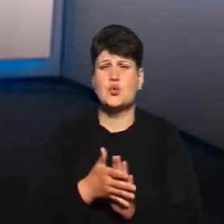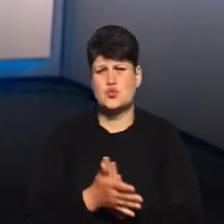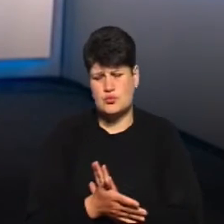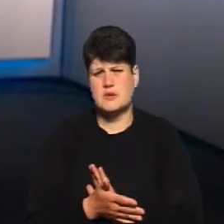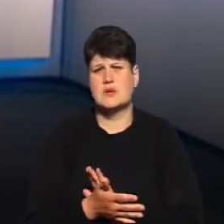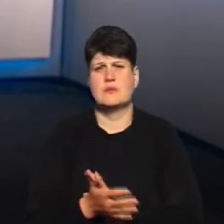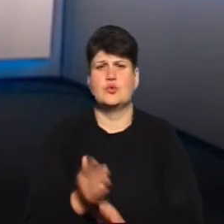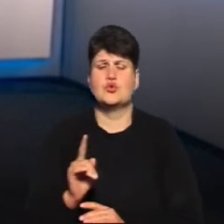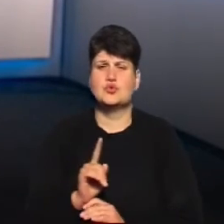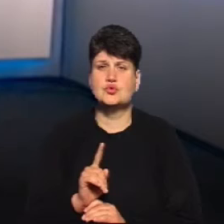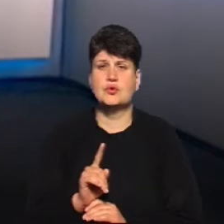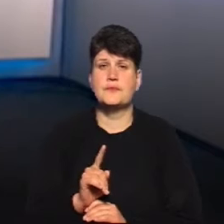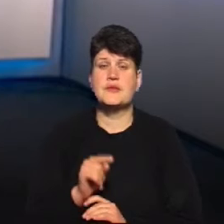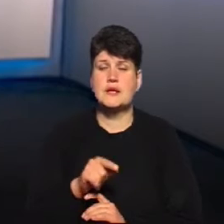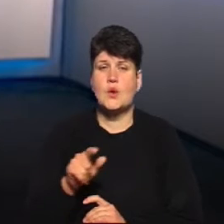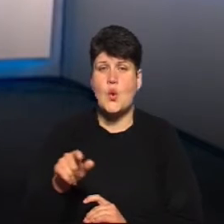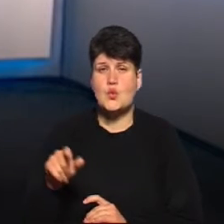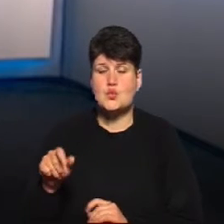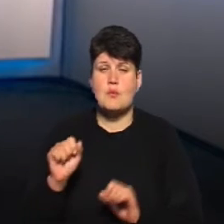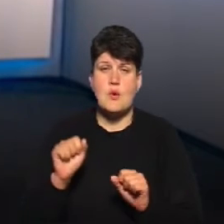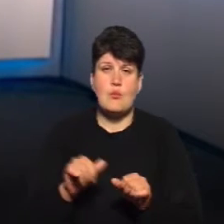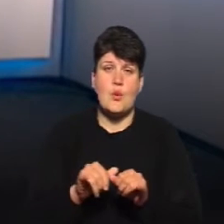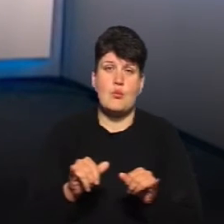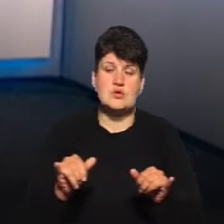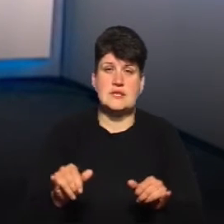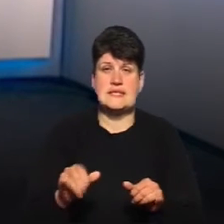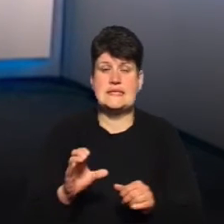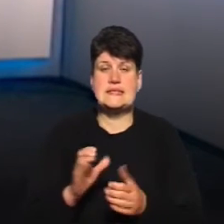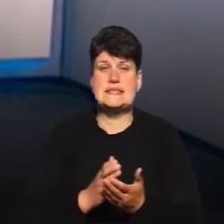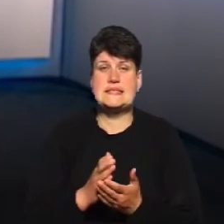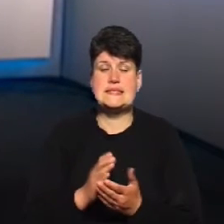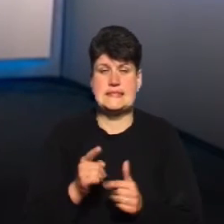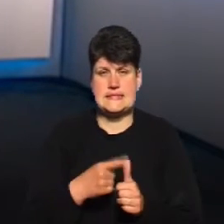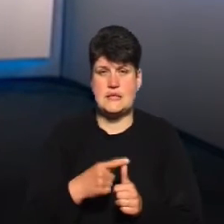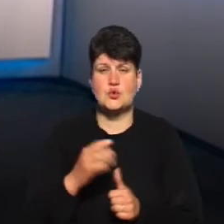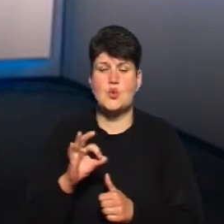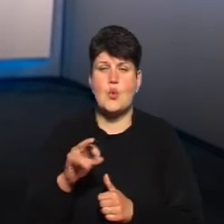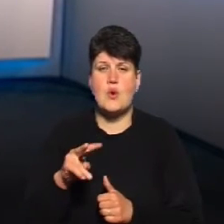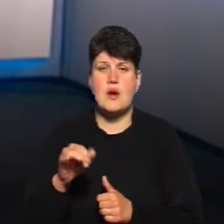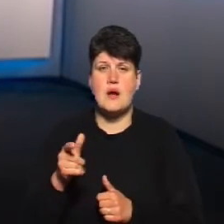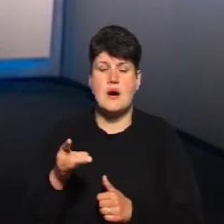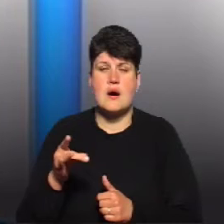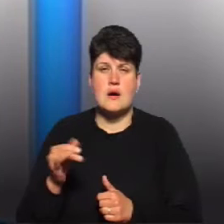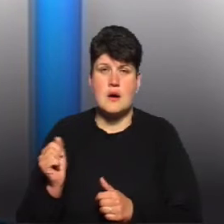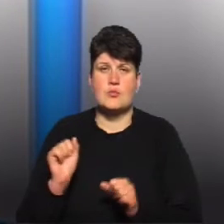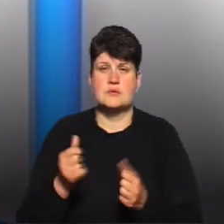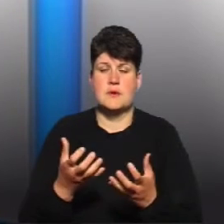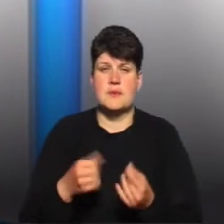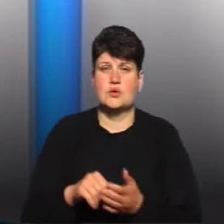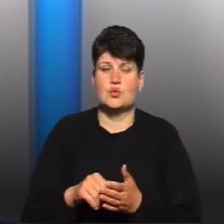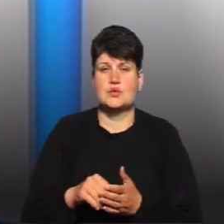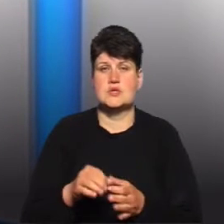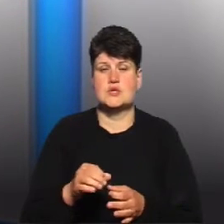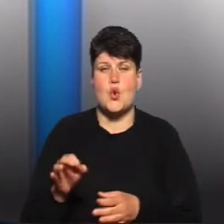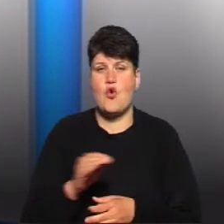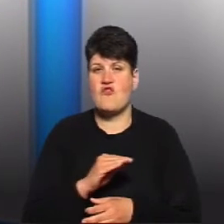ті самі особи, на яких буде може поширювати статус олігарха, він може бути брати участь в якихось офіційних заходах, так, чи в судових засіданнях. Так, тобто